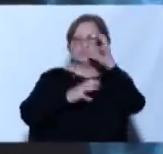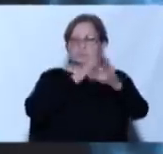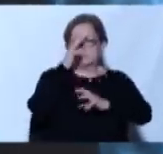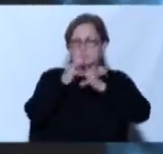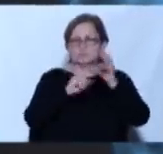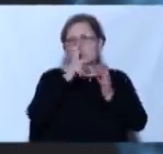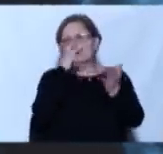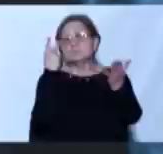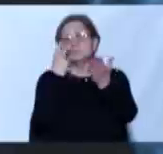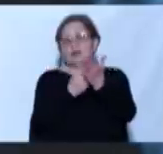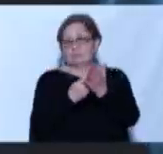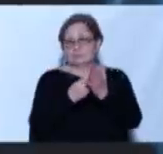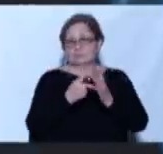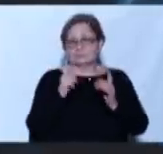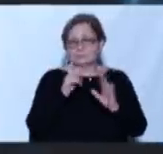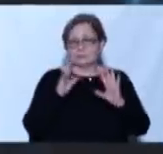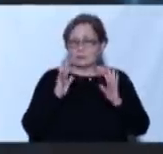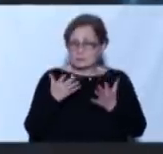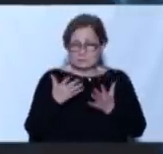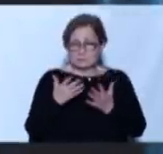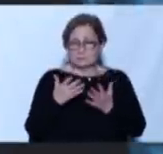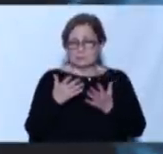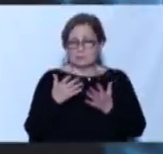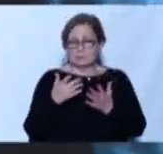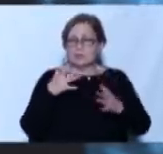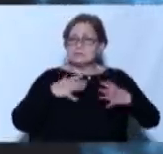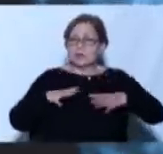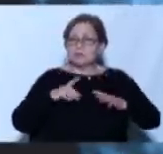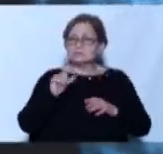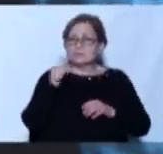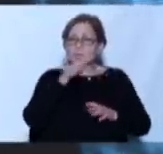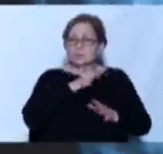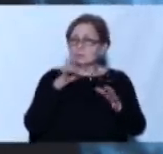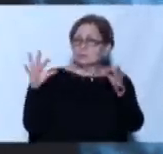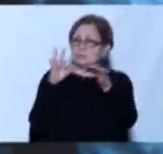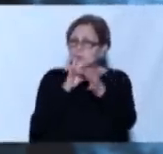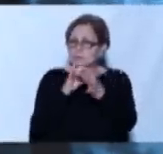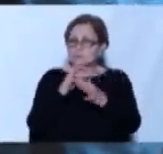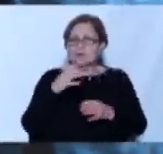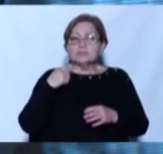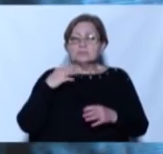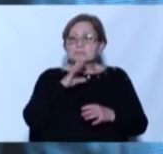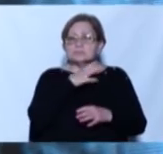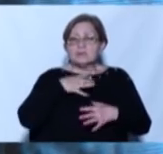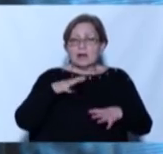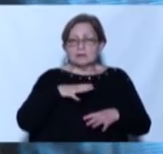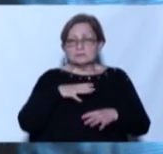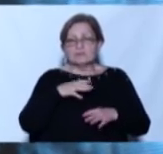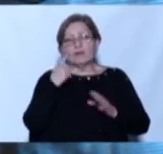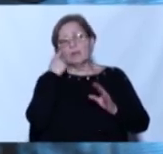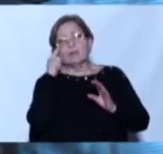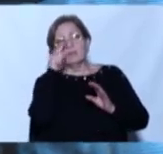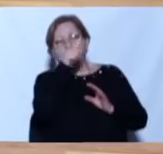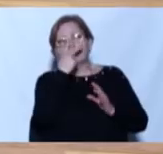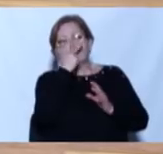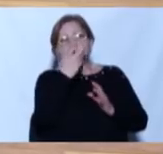დავინახოთ როგორ იყო საქართველო ამასთან დაკავშირებული, როგორ ჩანდა საქართველოდან ეს ევროპა, რომელიც